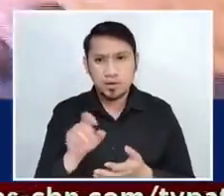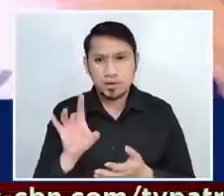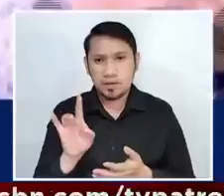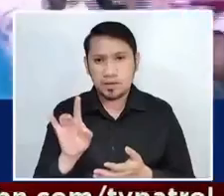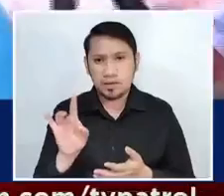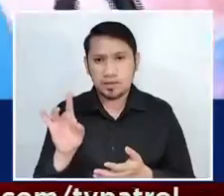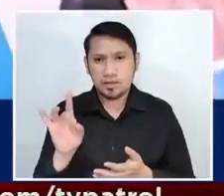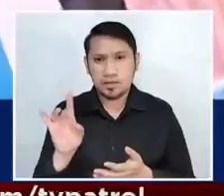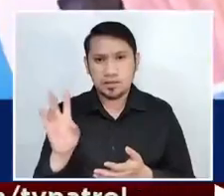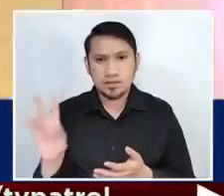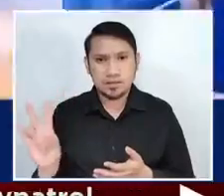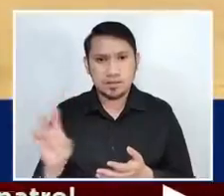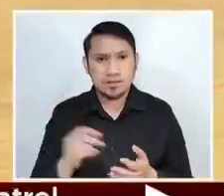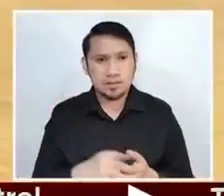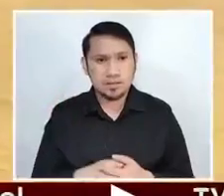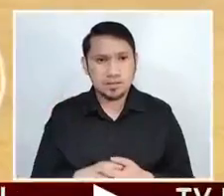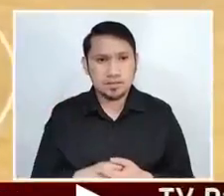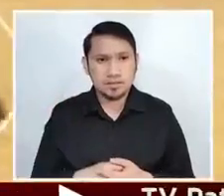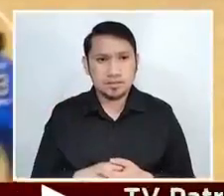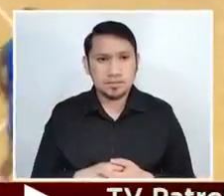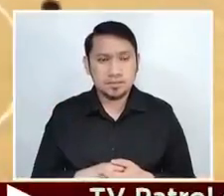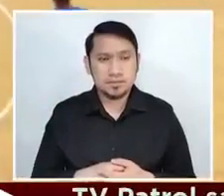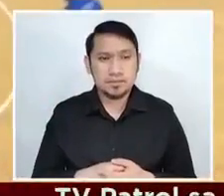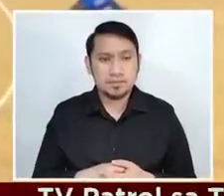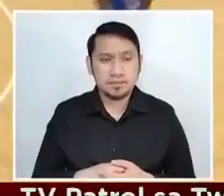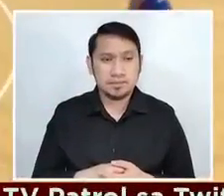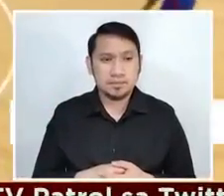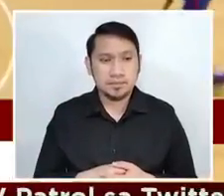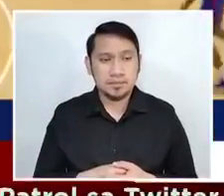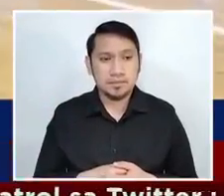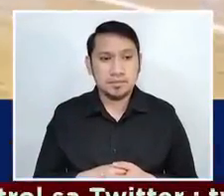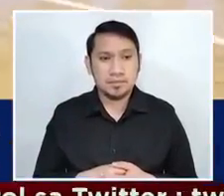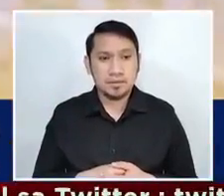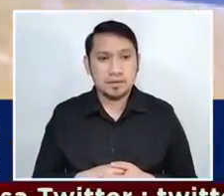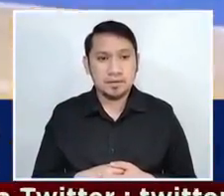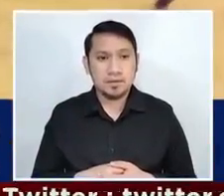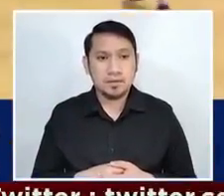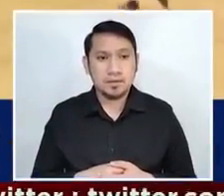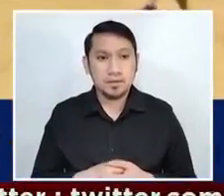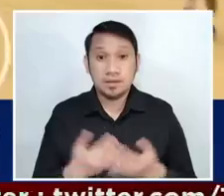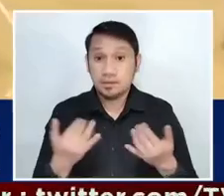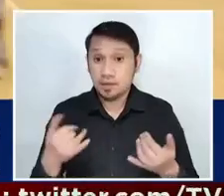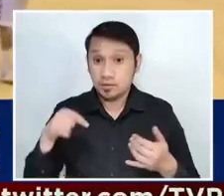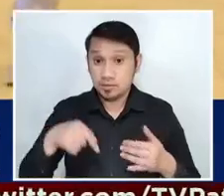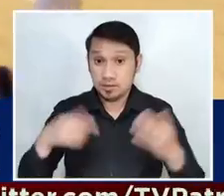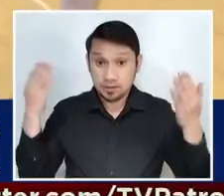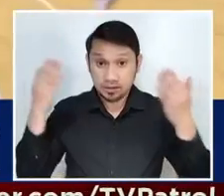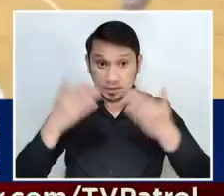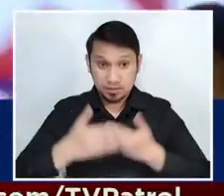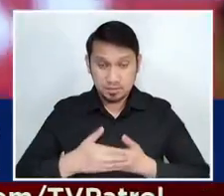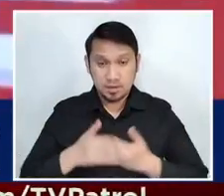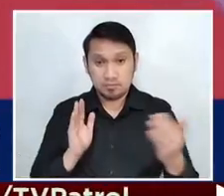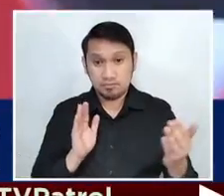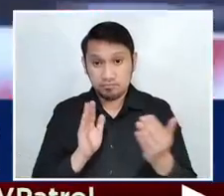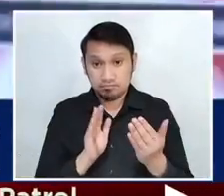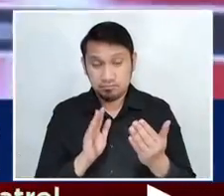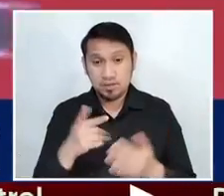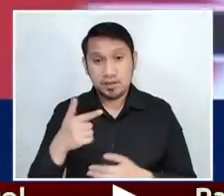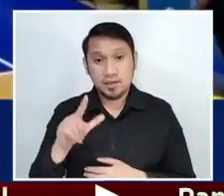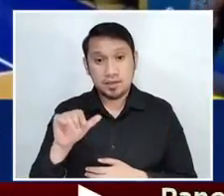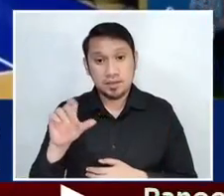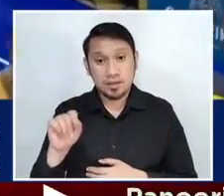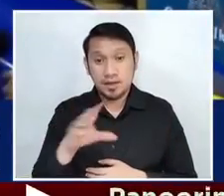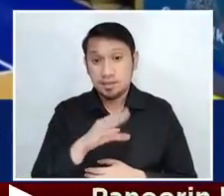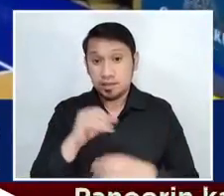187. Checking Clarkson, he immediately wants to get to the block. Ngayong gabi naman, magtatapat ang Giras, Pilipinas at Saudi